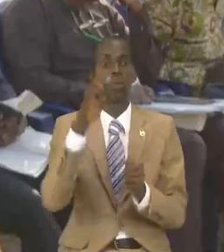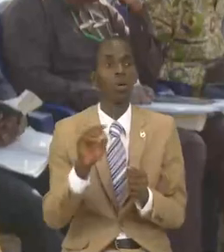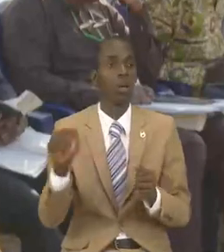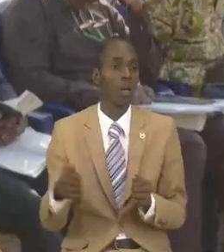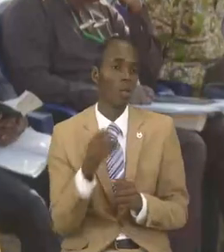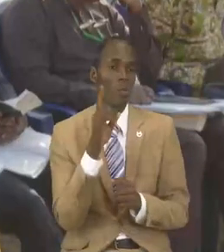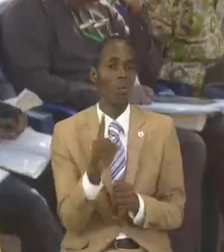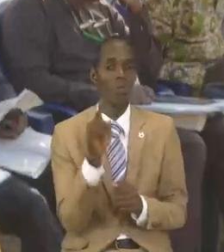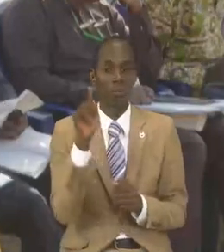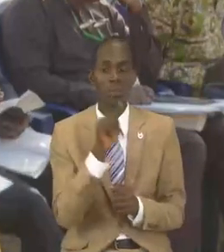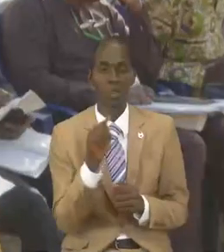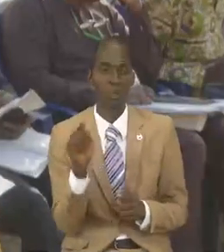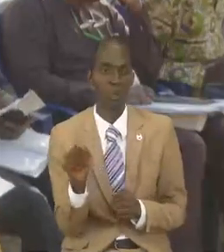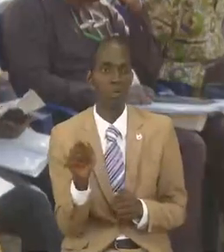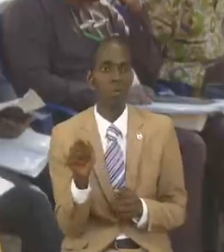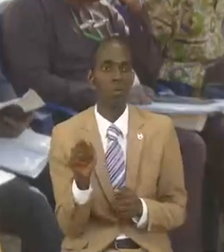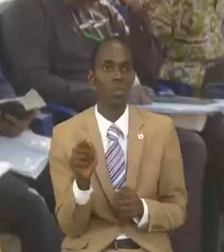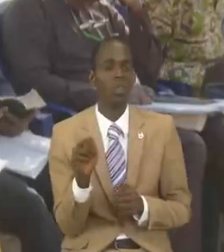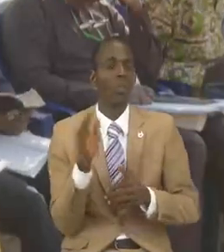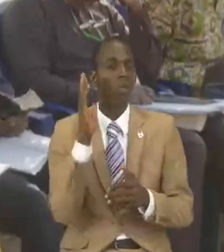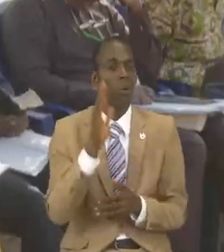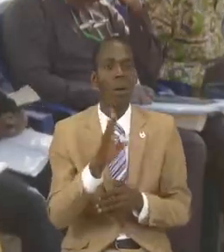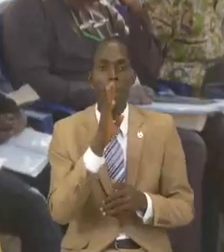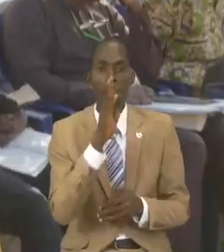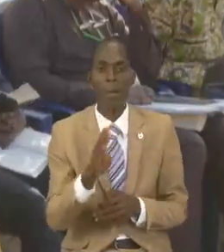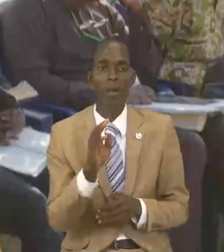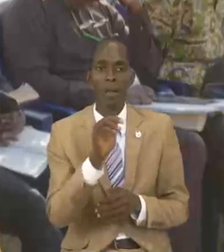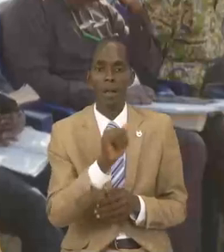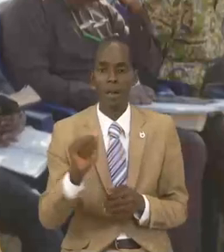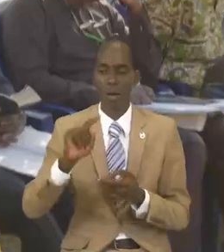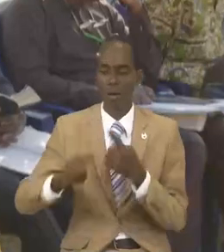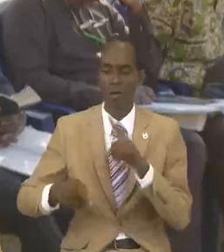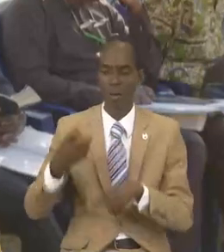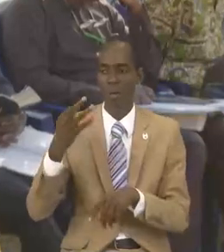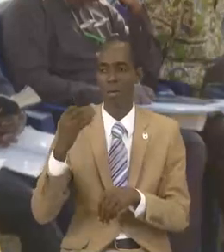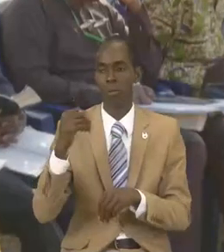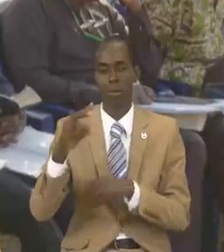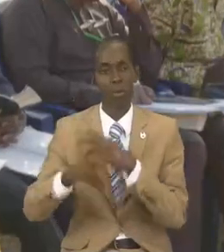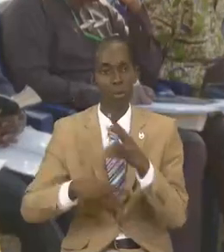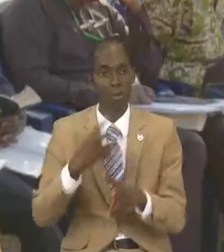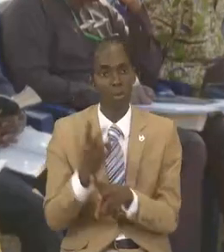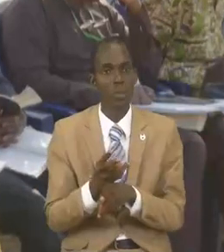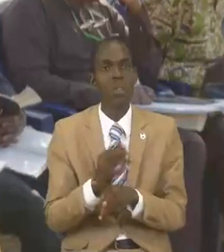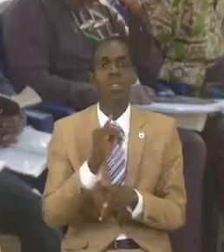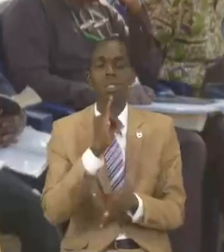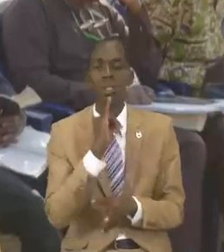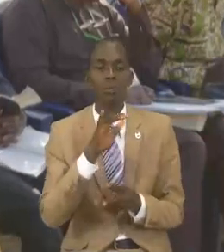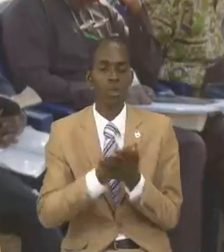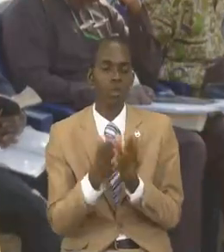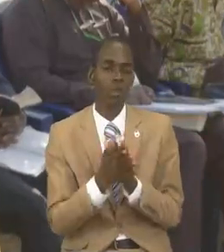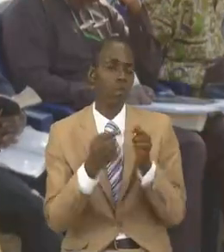donc qui veut être ami du monde sera ennemi de